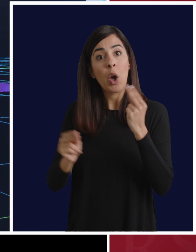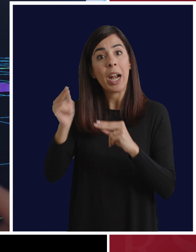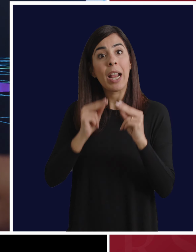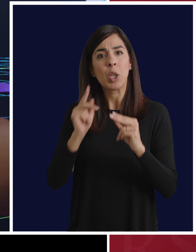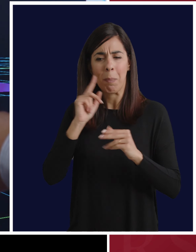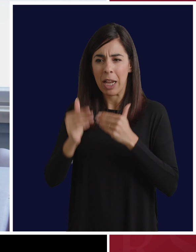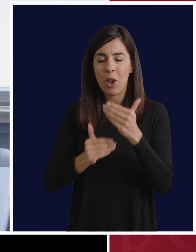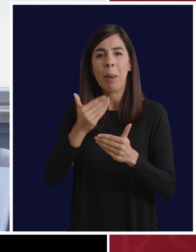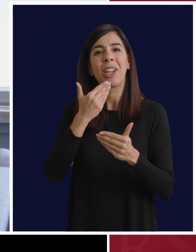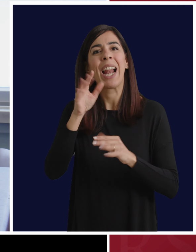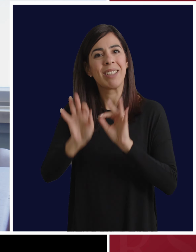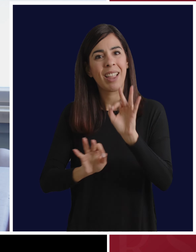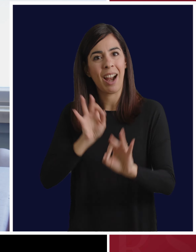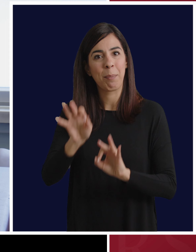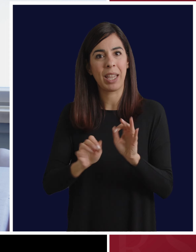cercare di migliorare con la terapia.